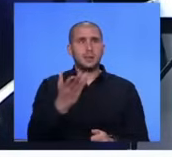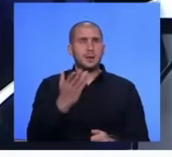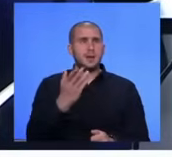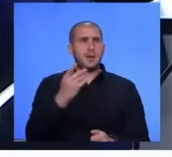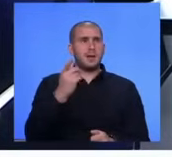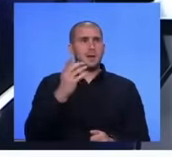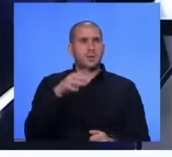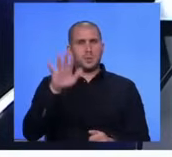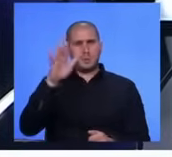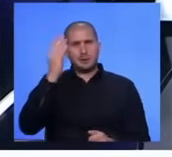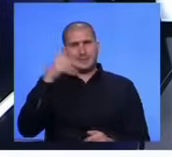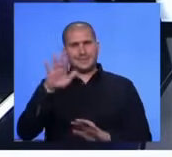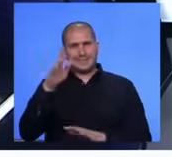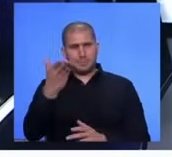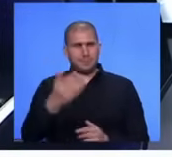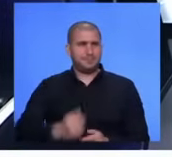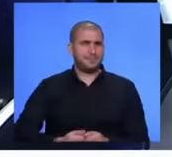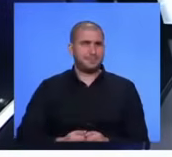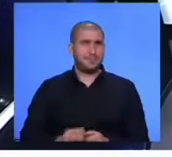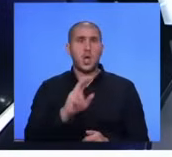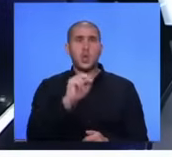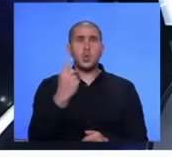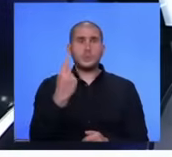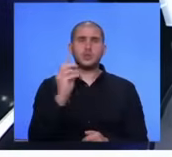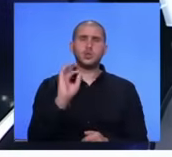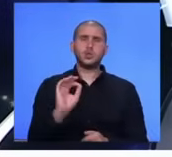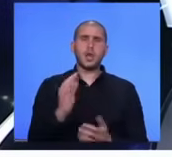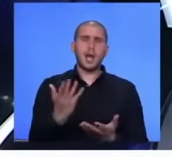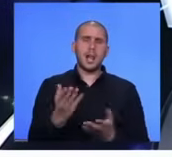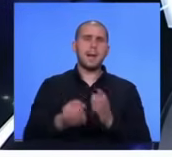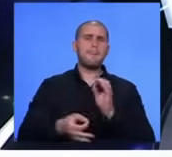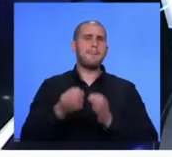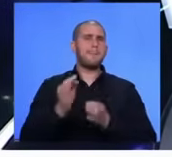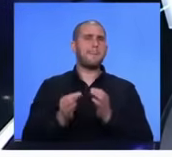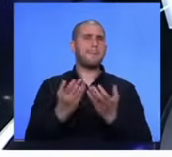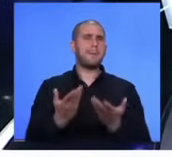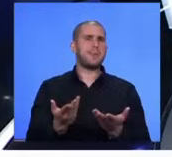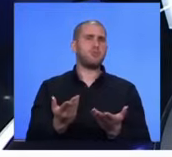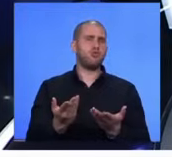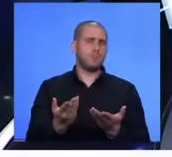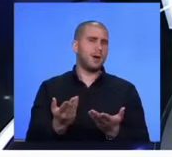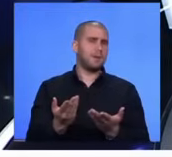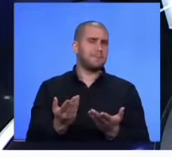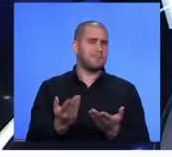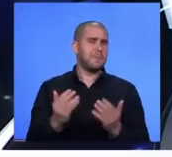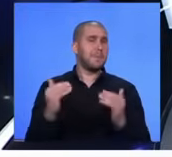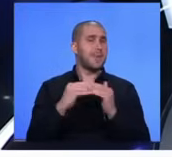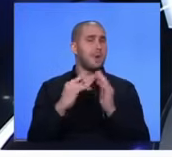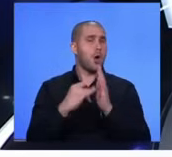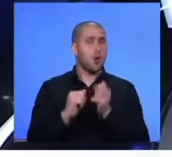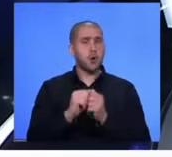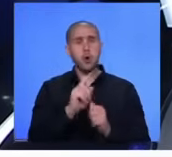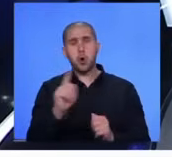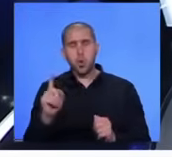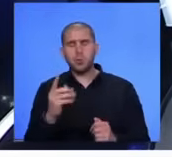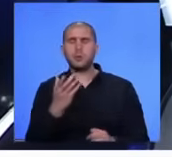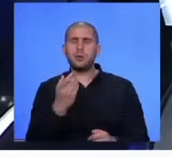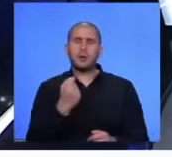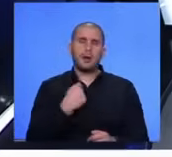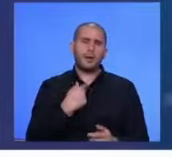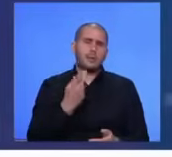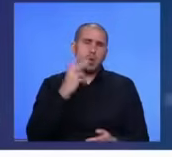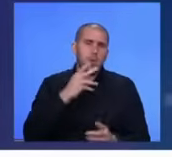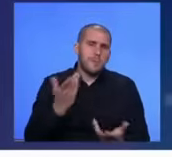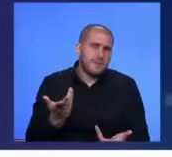אנחנו ניתן לו את רשות הדיבור. הנושא הזה של בית המשפט ועל פי חוק או לא על פי חוק, אני לא מבין